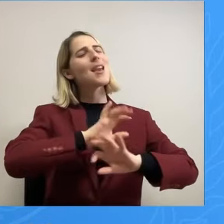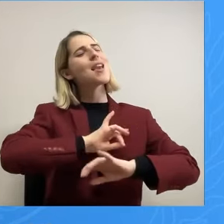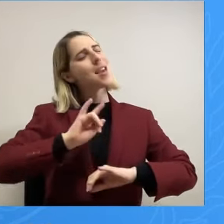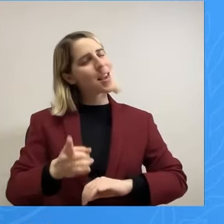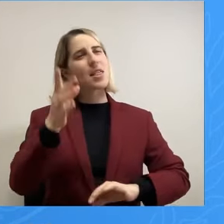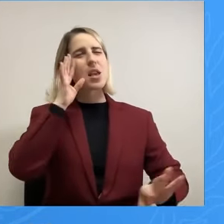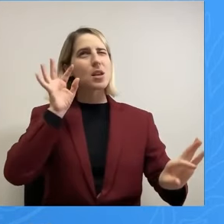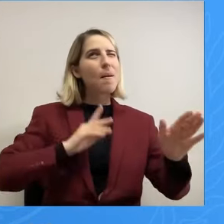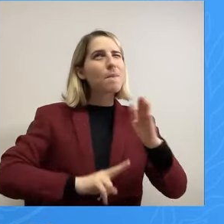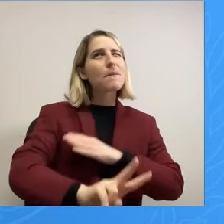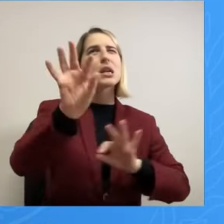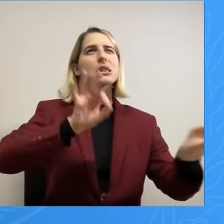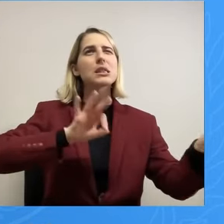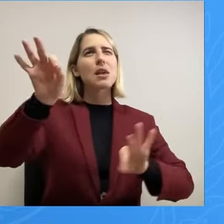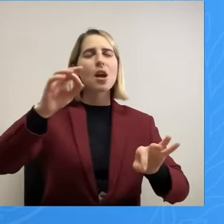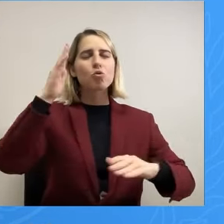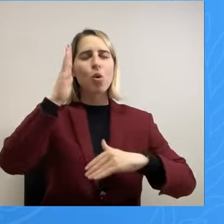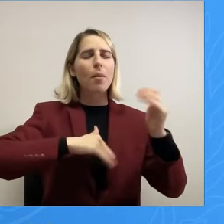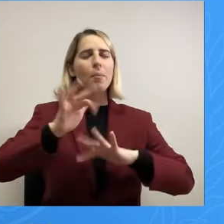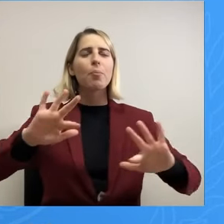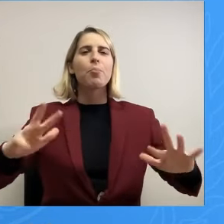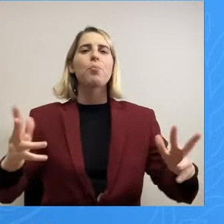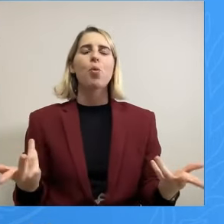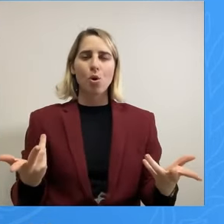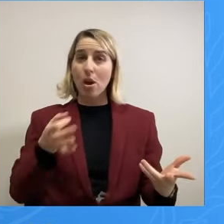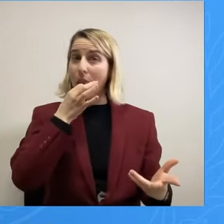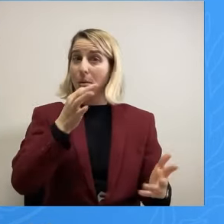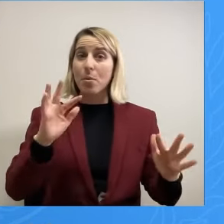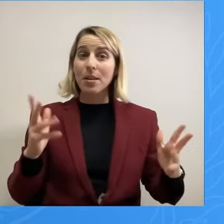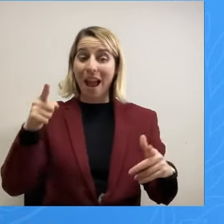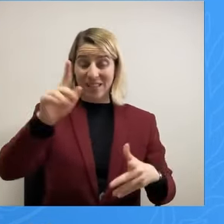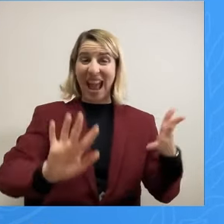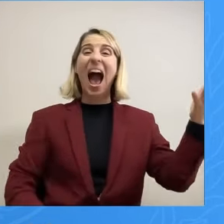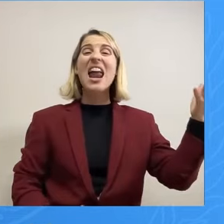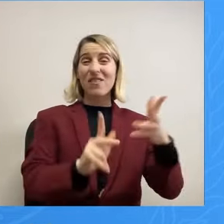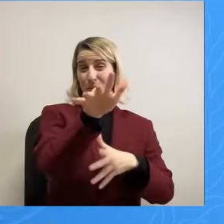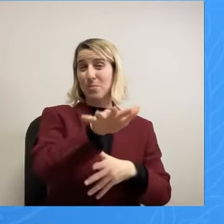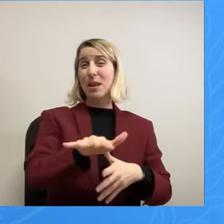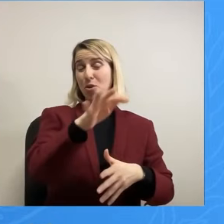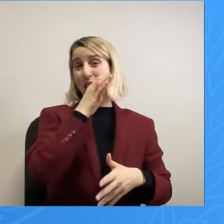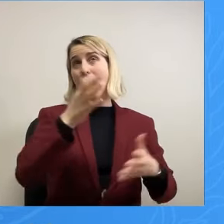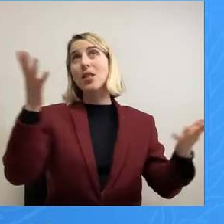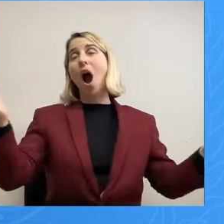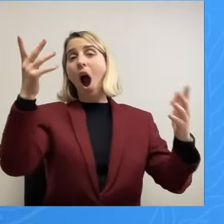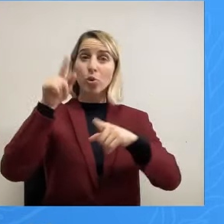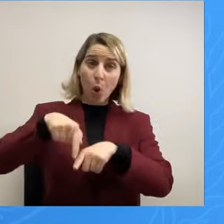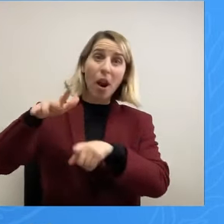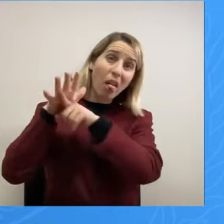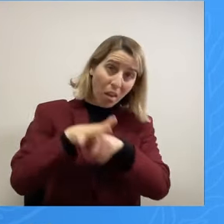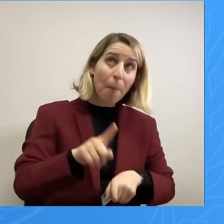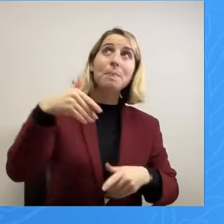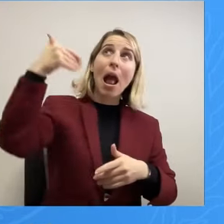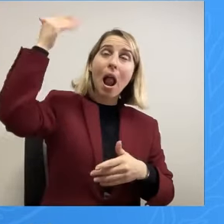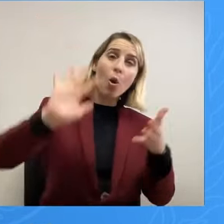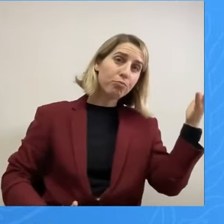χτίσουν, μόνο να πούμε ότι η αναβαθμισμένη περιοχή για την οποία μιλάτε θα χωρίζεται από